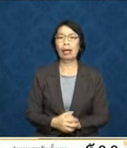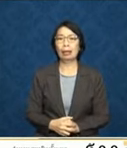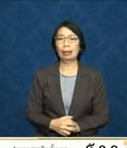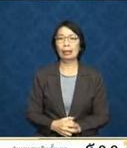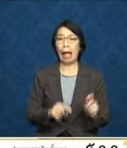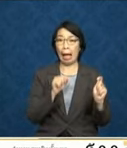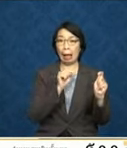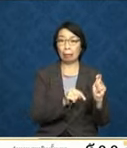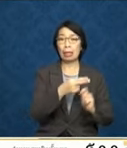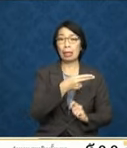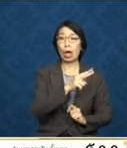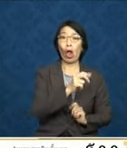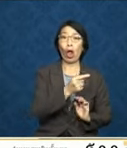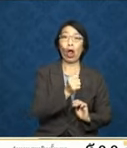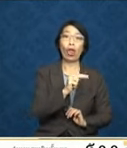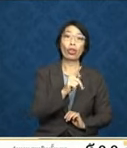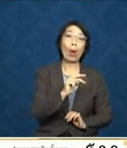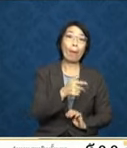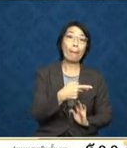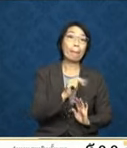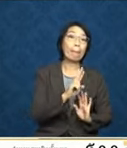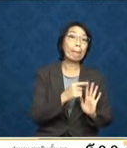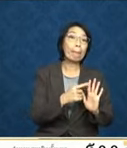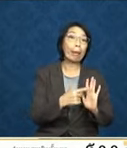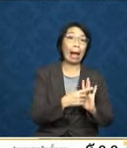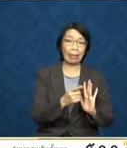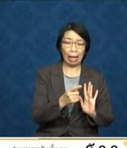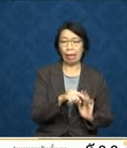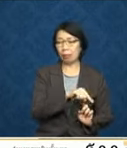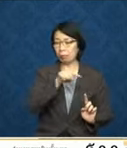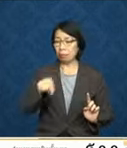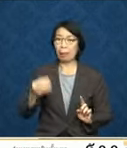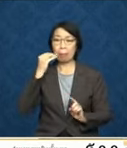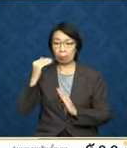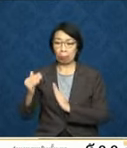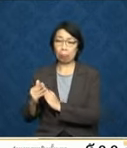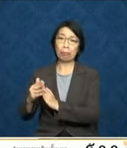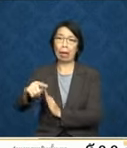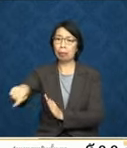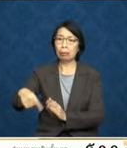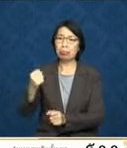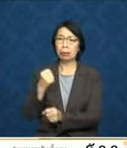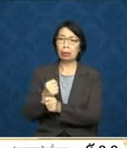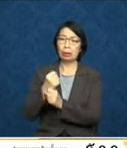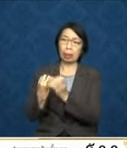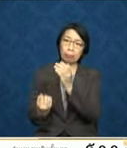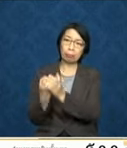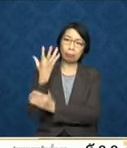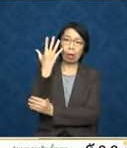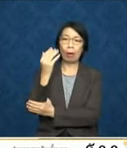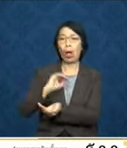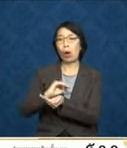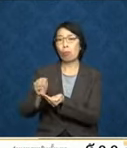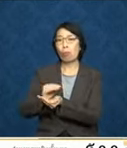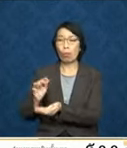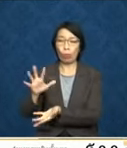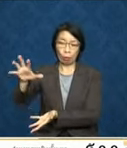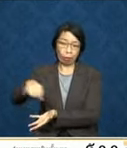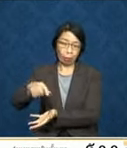งนี้ตำบลนางแดดซึ่งเป็นชาวสวนที่ทำมะม่วงได้นำเส้นทางนี้เพื่อขนถ่ายสินค้าเกษตรไปข